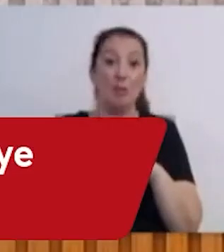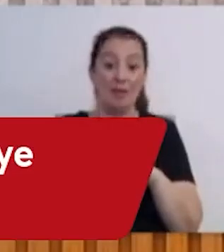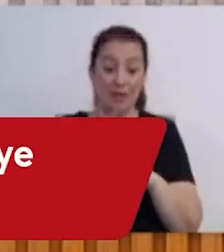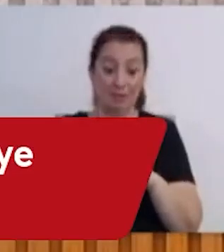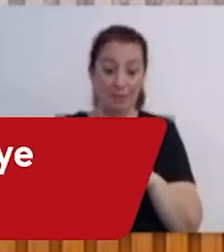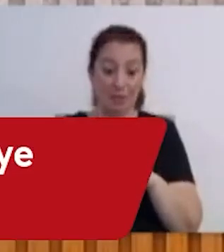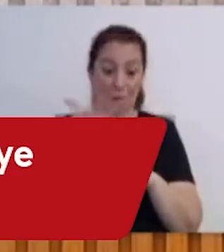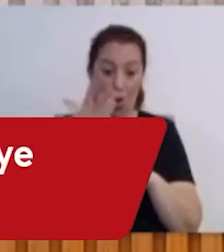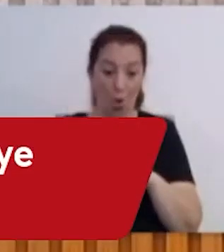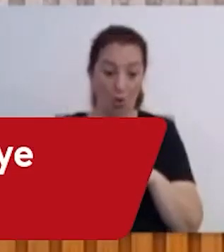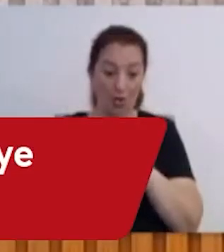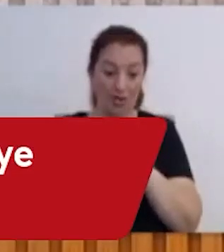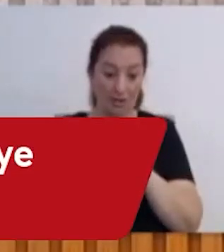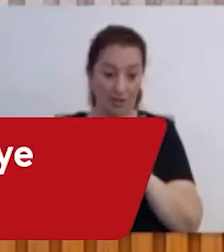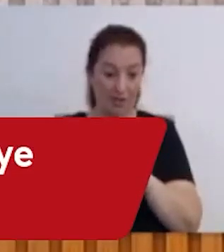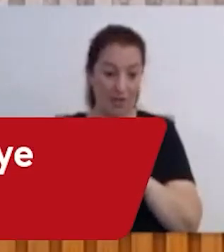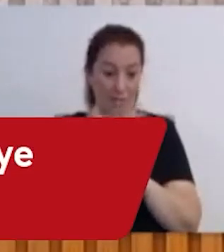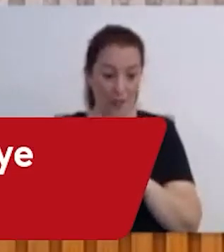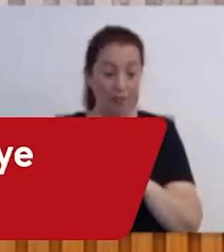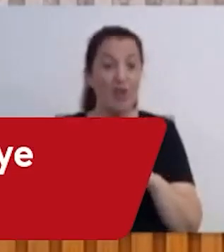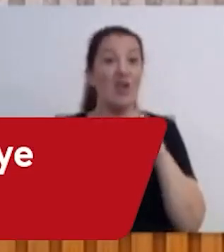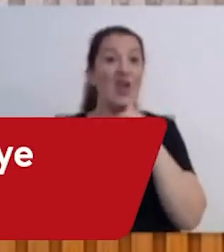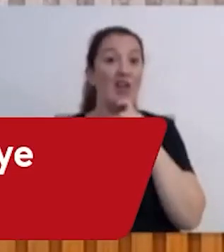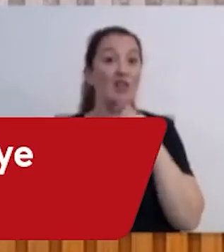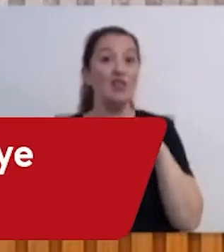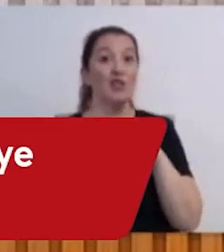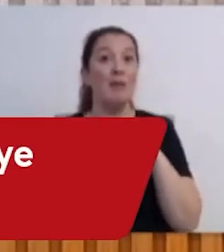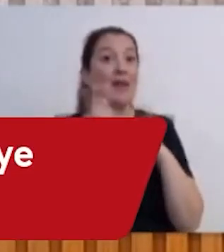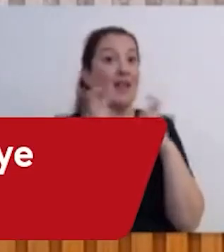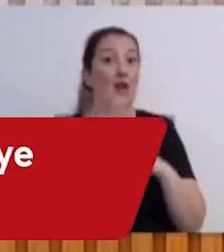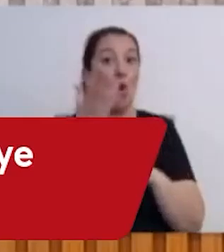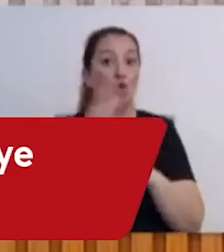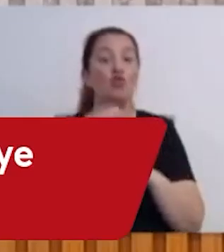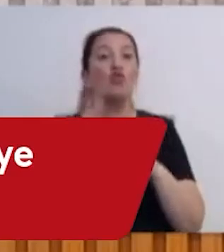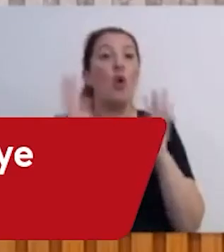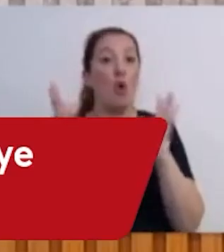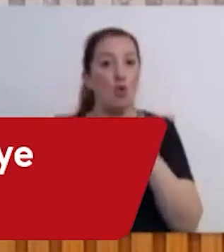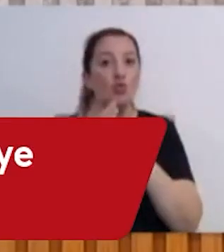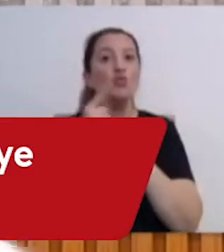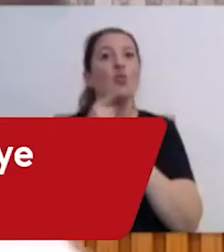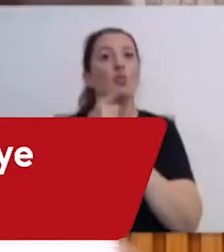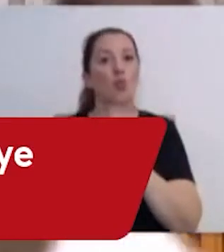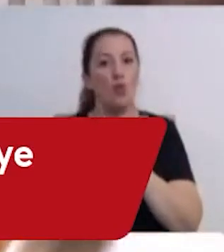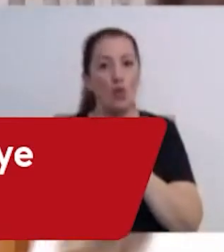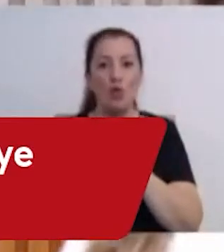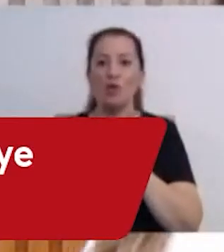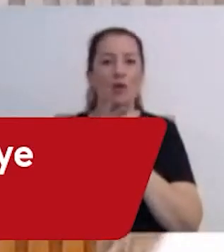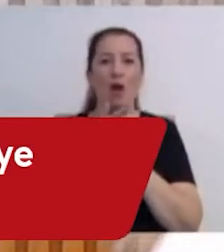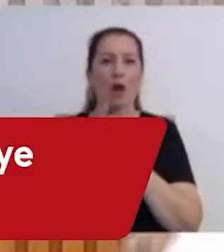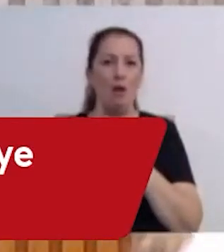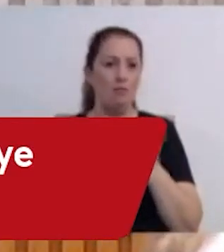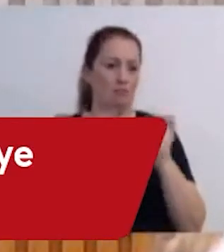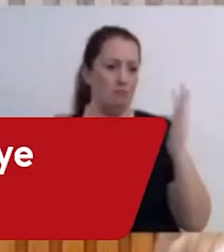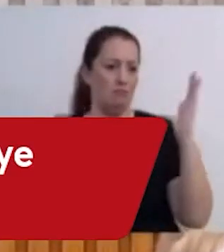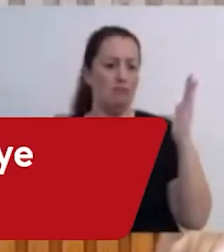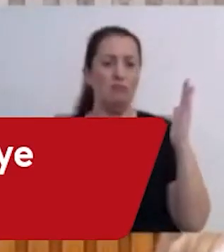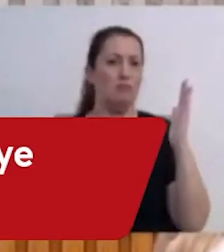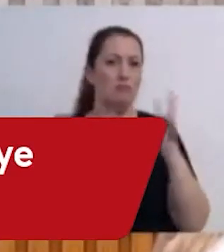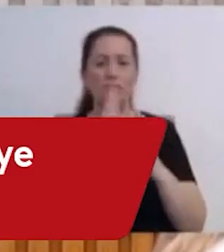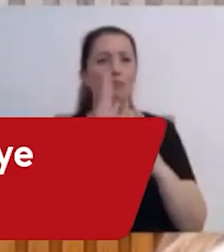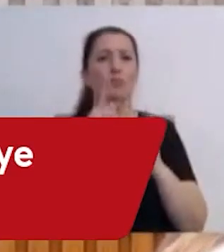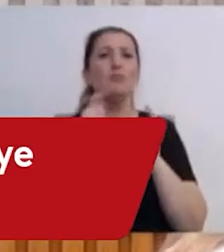zaman sahip çıkıp, yanlış yapan nereden olursa olsun bu noktada tepkimizi